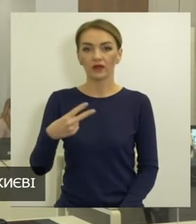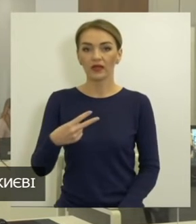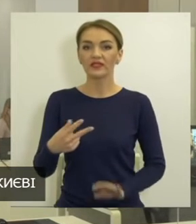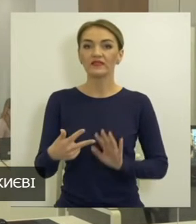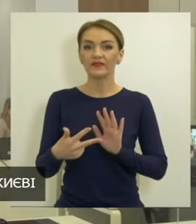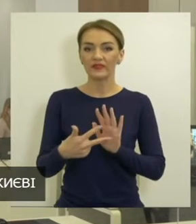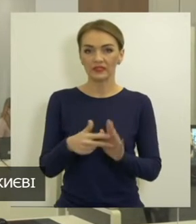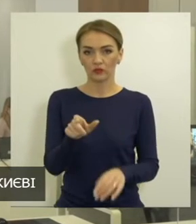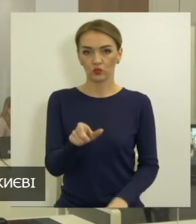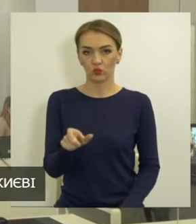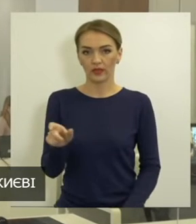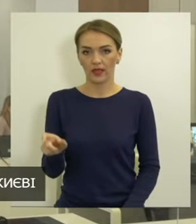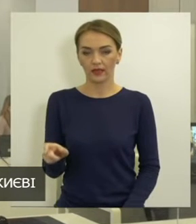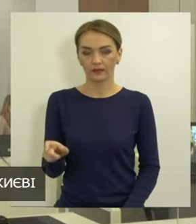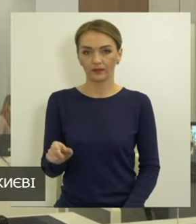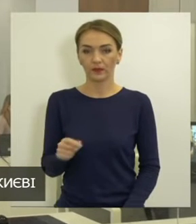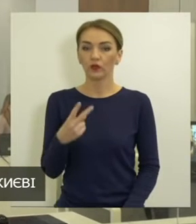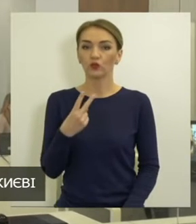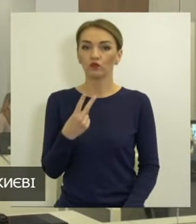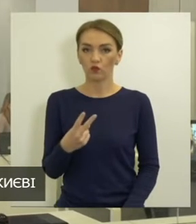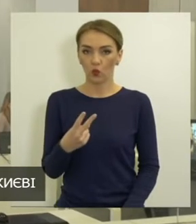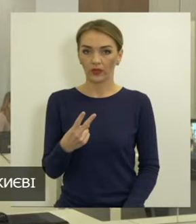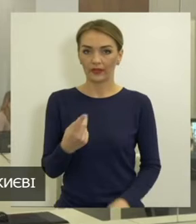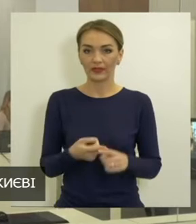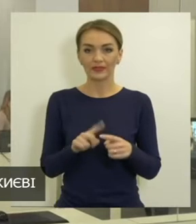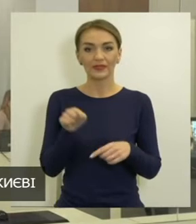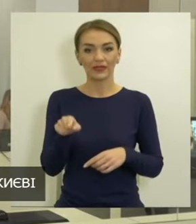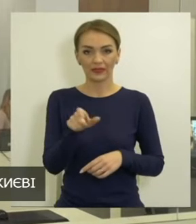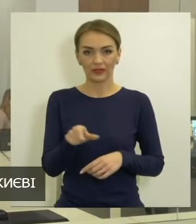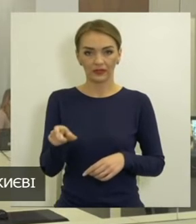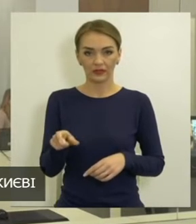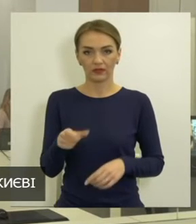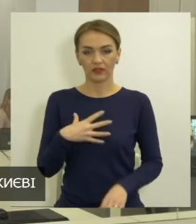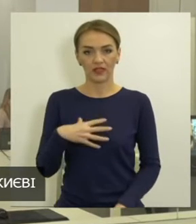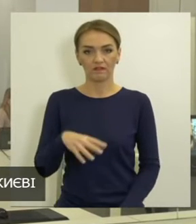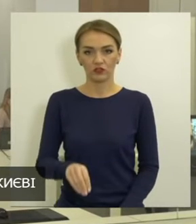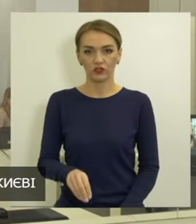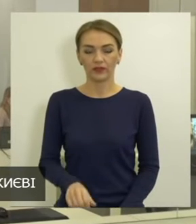28 людей. Двоє з них не вижили.